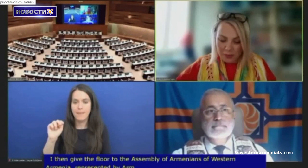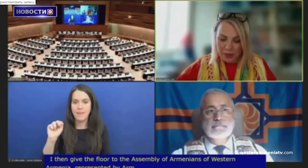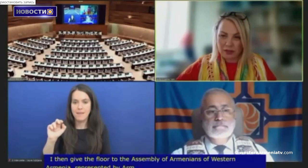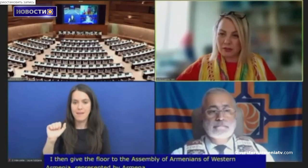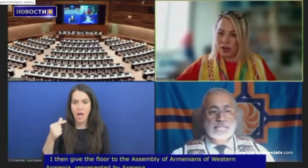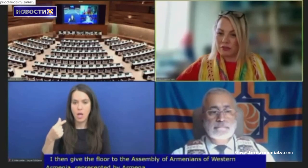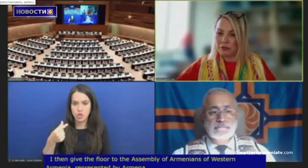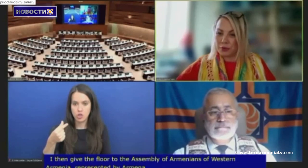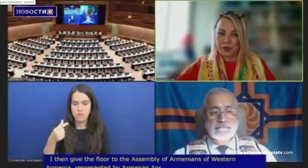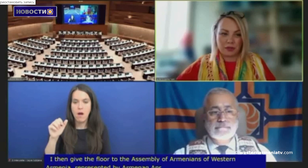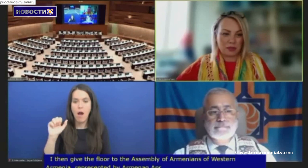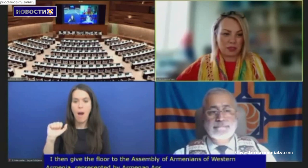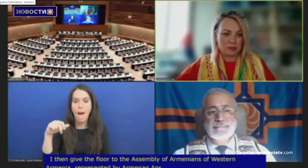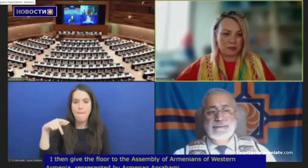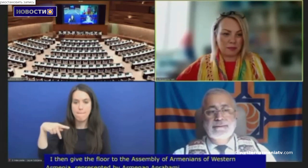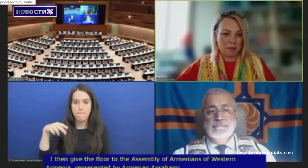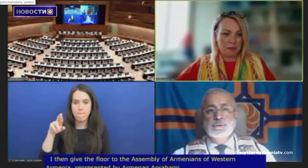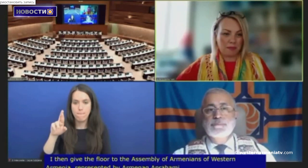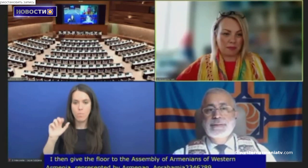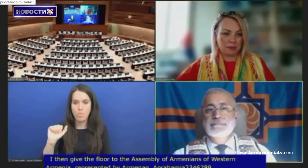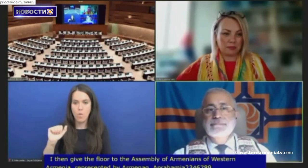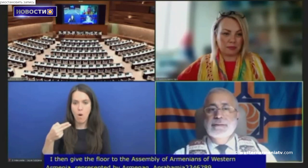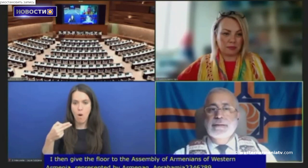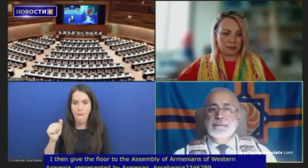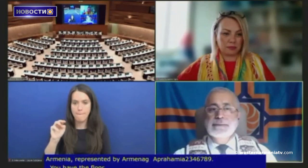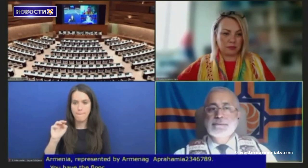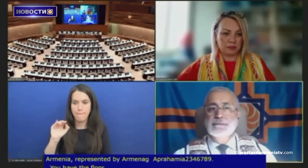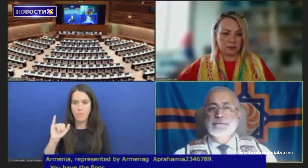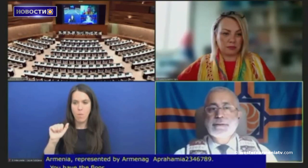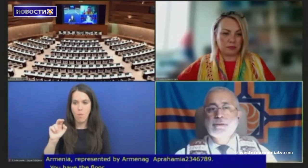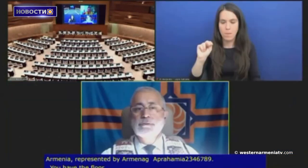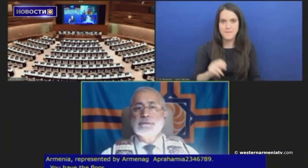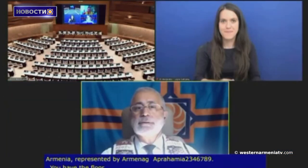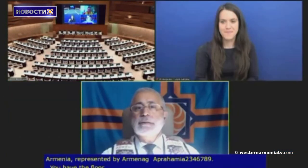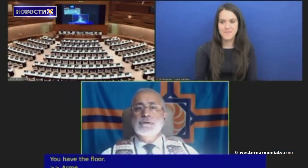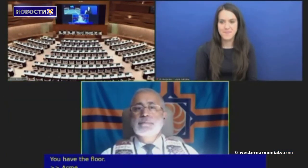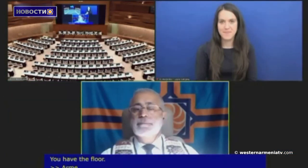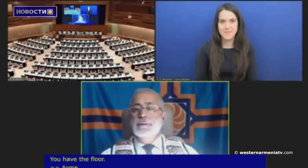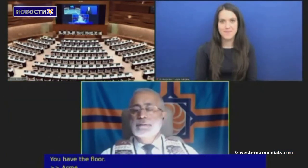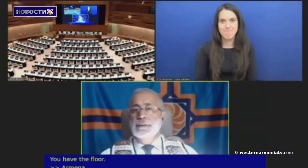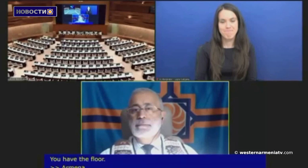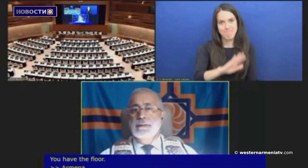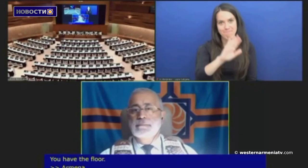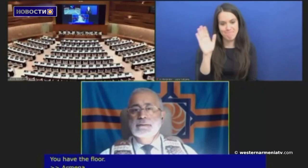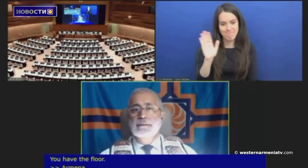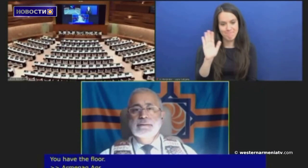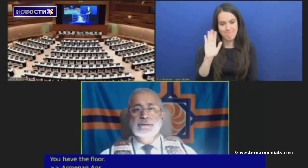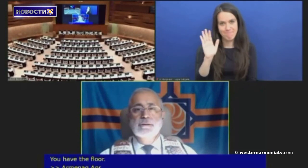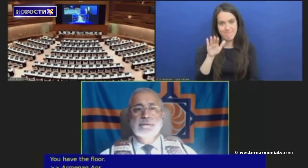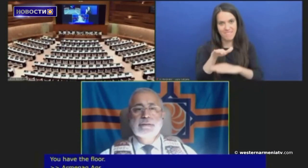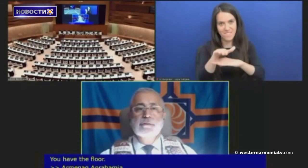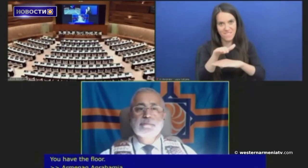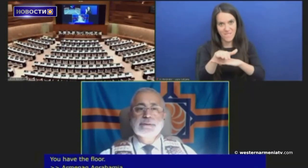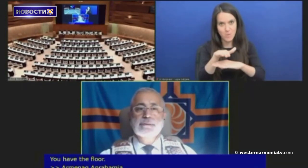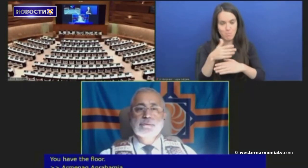председателем национального совета западной армении который был сформирован шуши 17 декабря 2004 года мы хотим довести